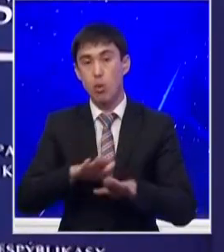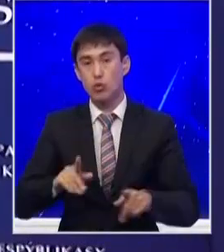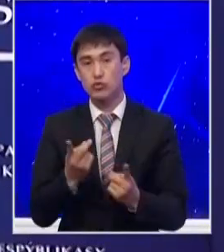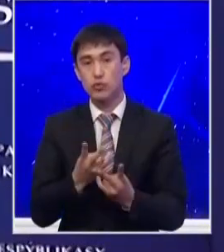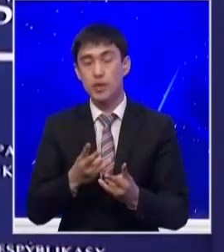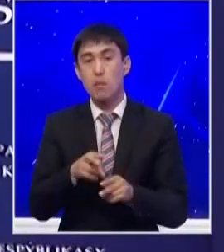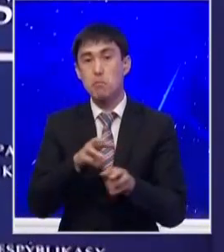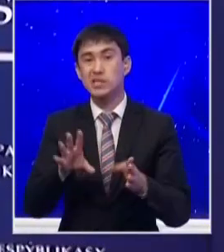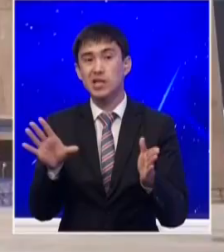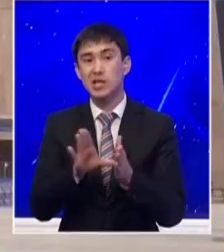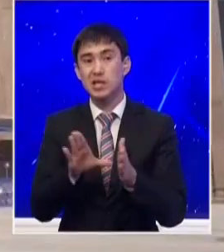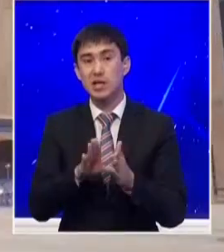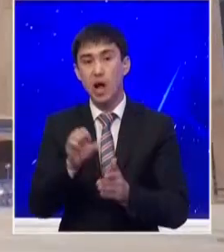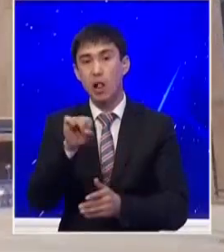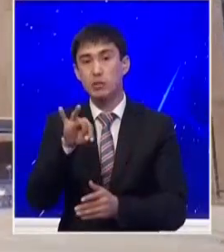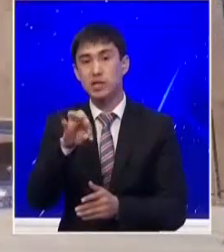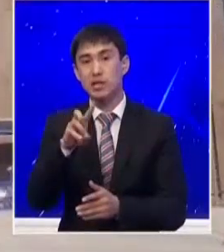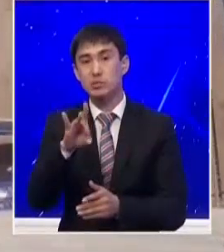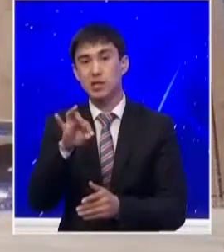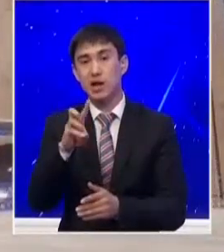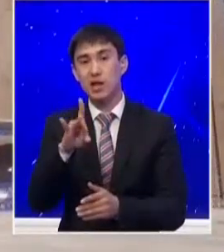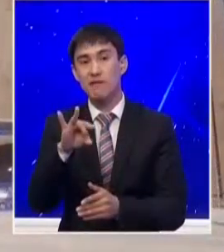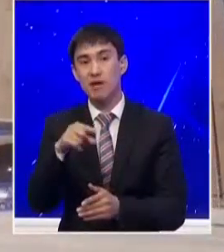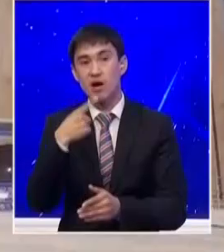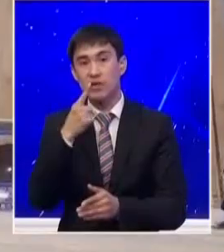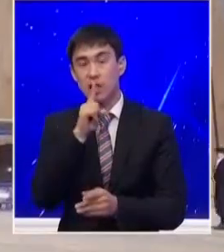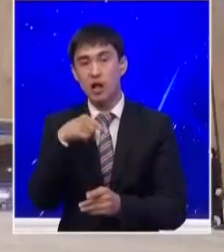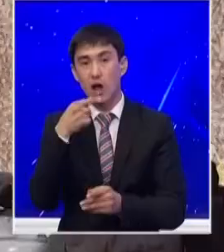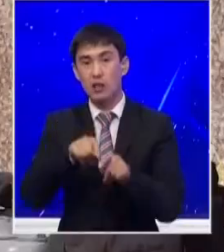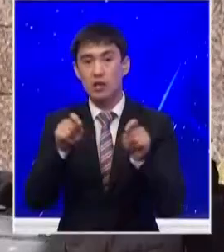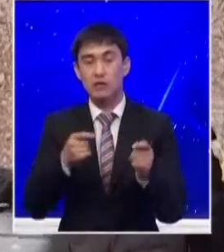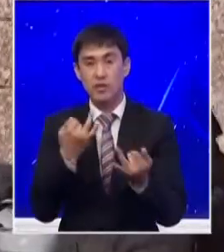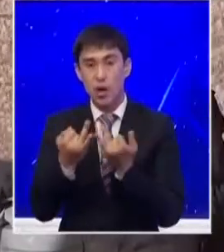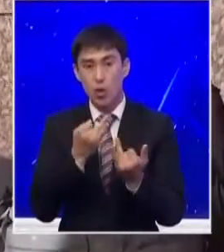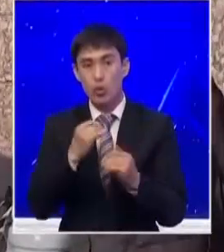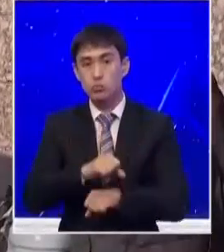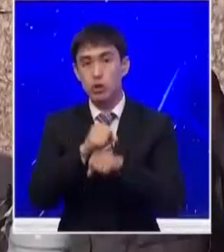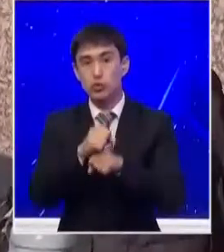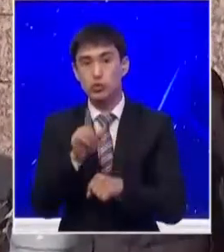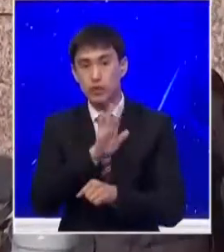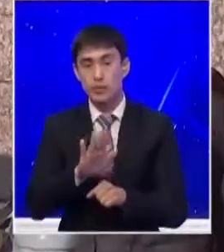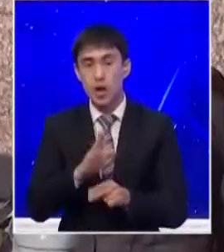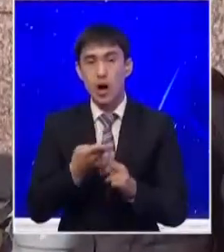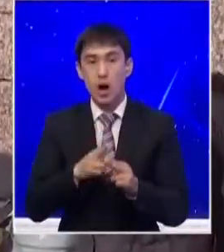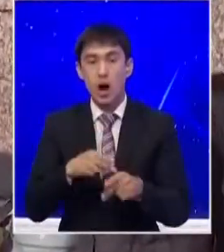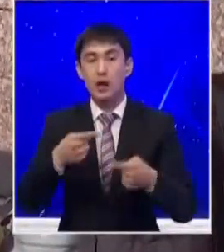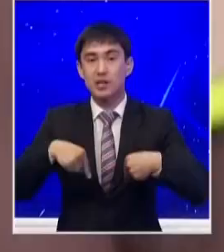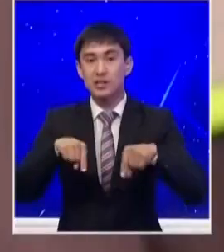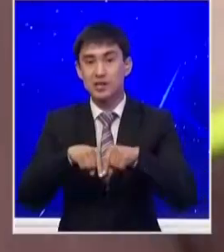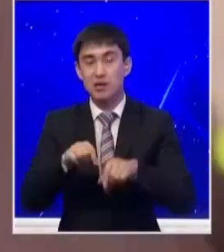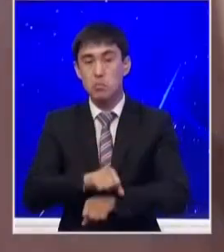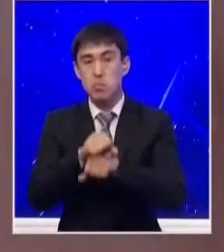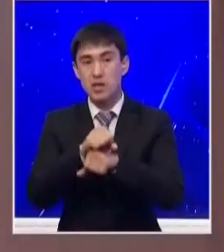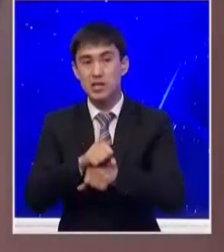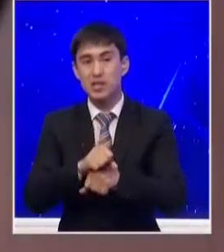министр энергетики алмасадам сатколиев воздержался от Открытого диалога с бастующими вскоре организаторы